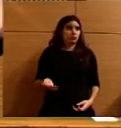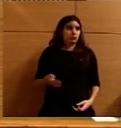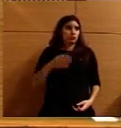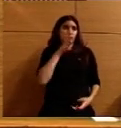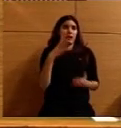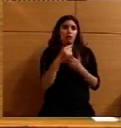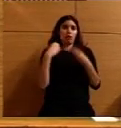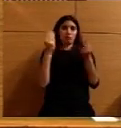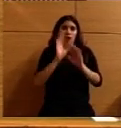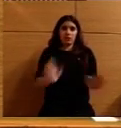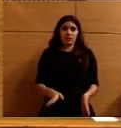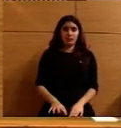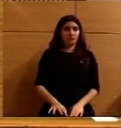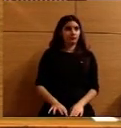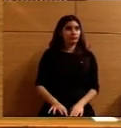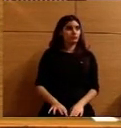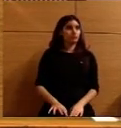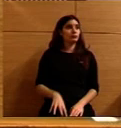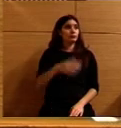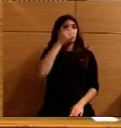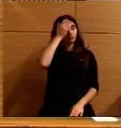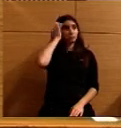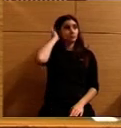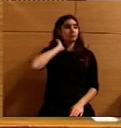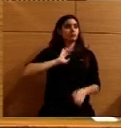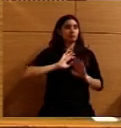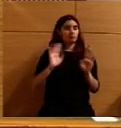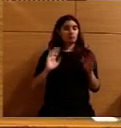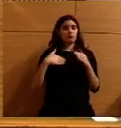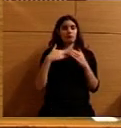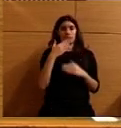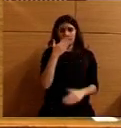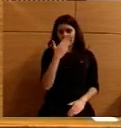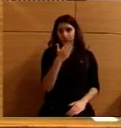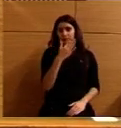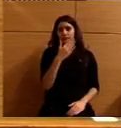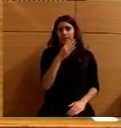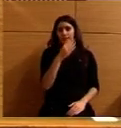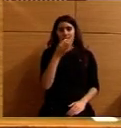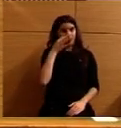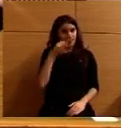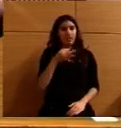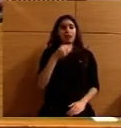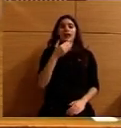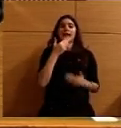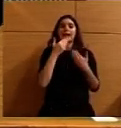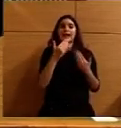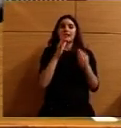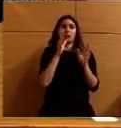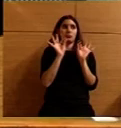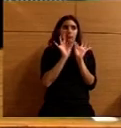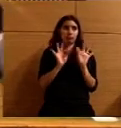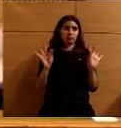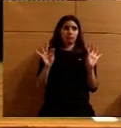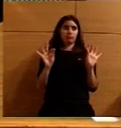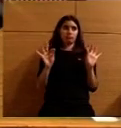a tots millor. Així és que, de veritat, gràcies per el... Ha sigut